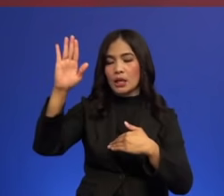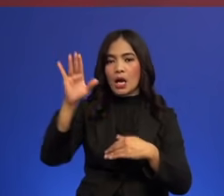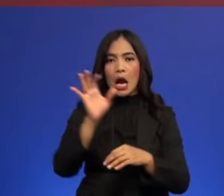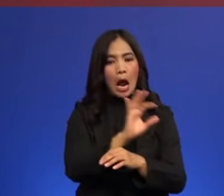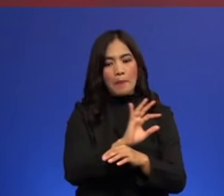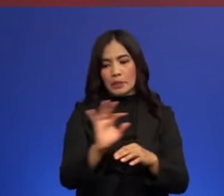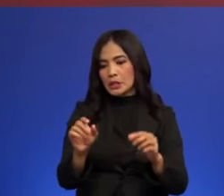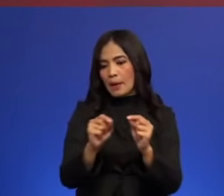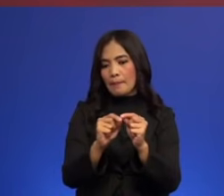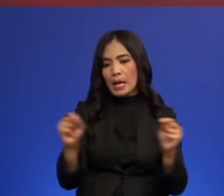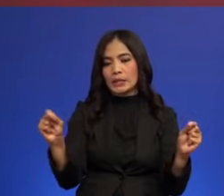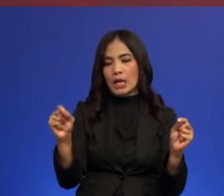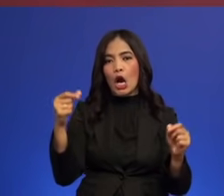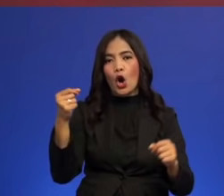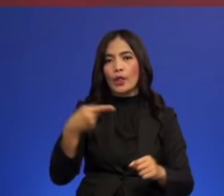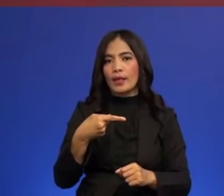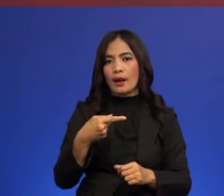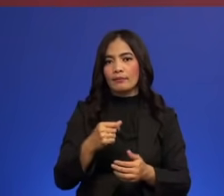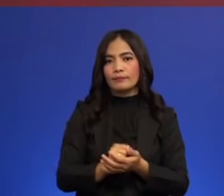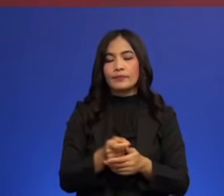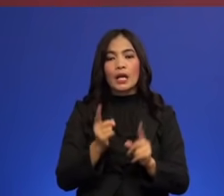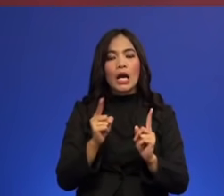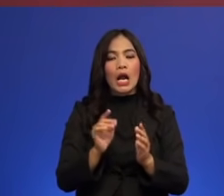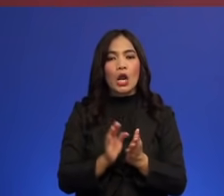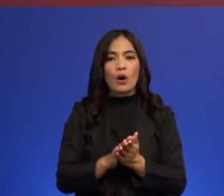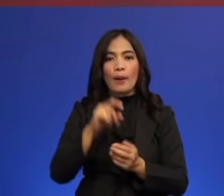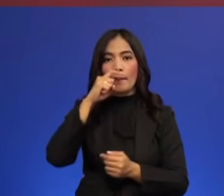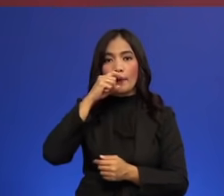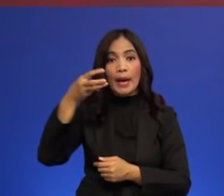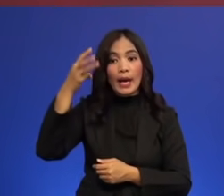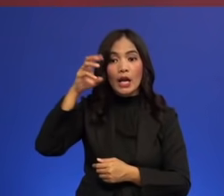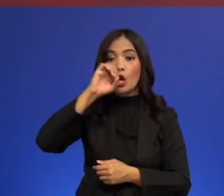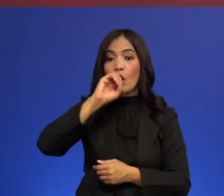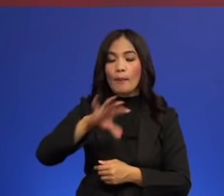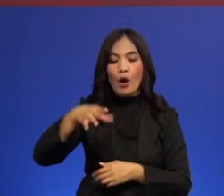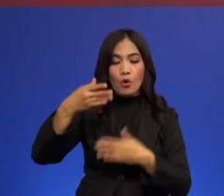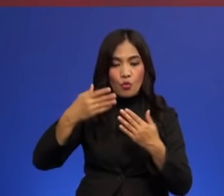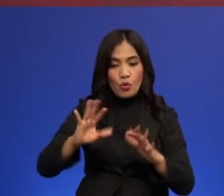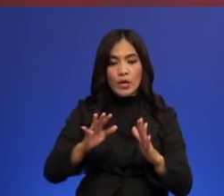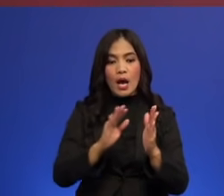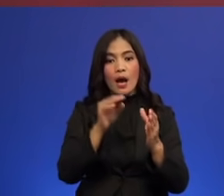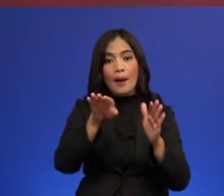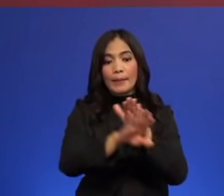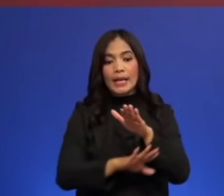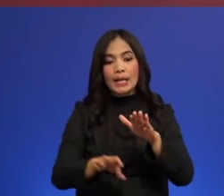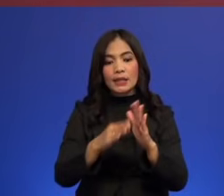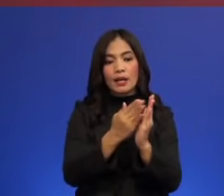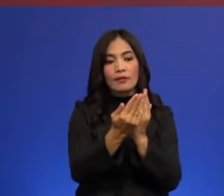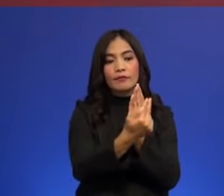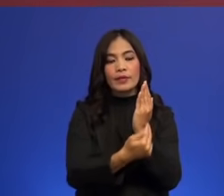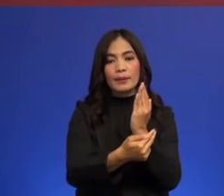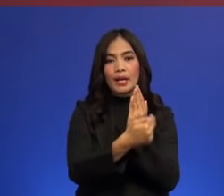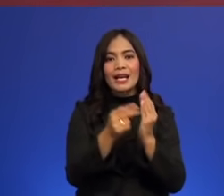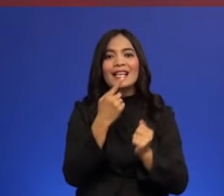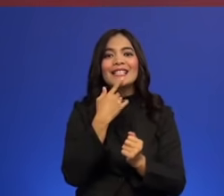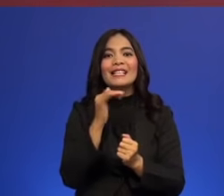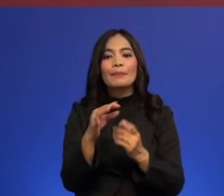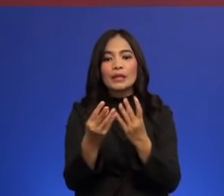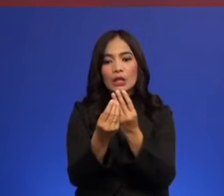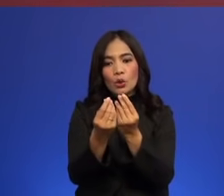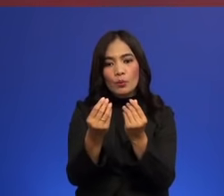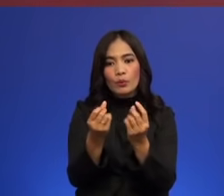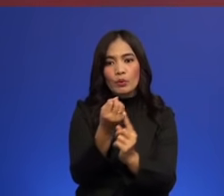memperpanjang kontrak. Kalau saya sudah sampaikan berdasarkan firman, kita seperti rumput yang pagi